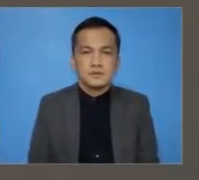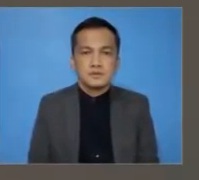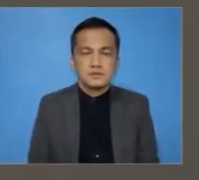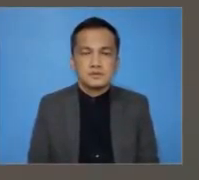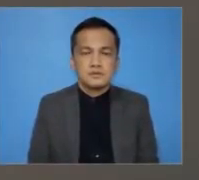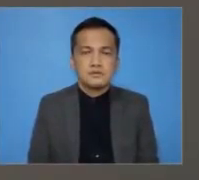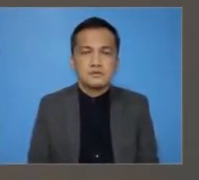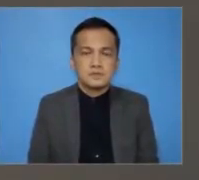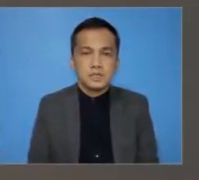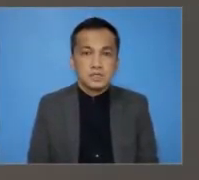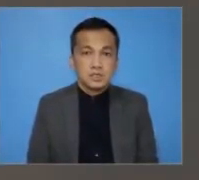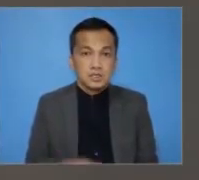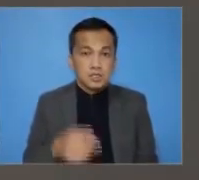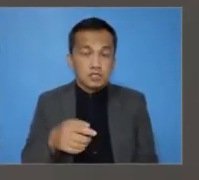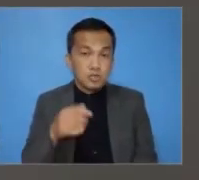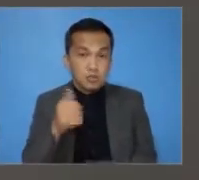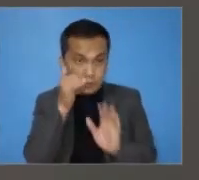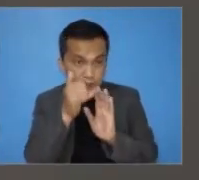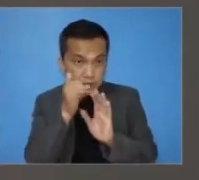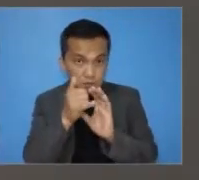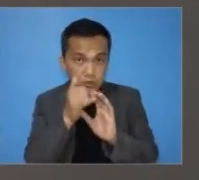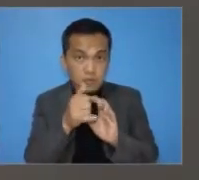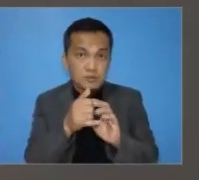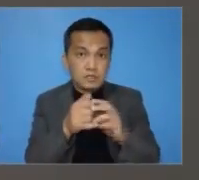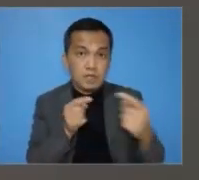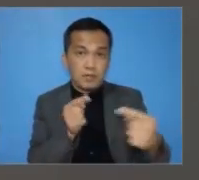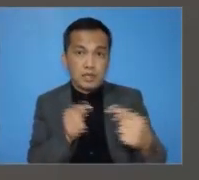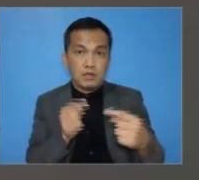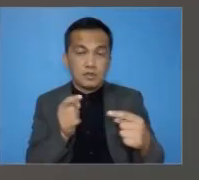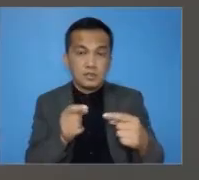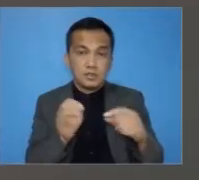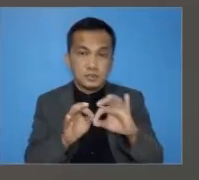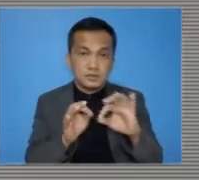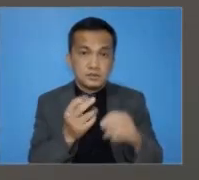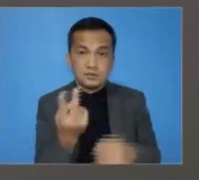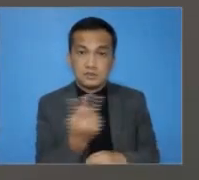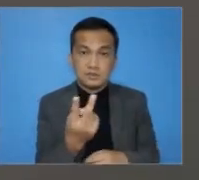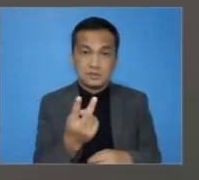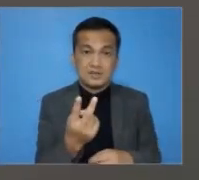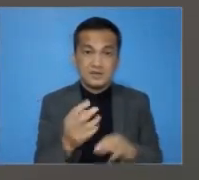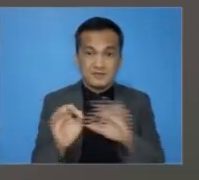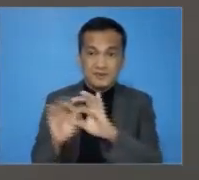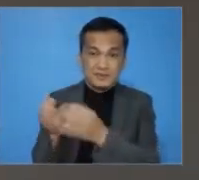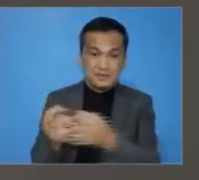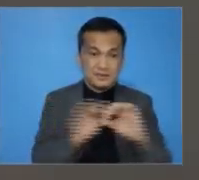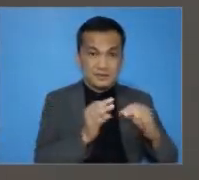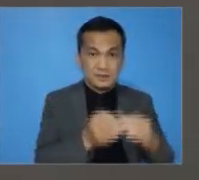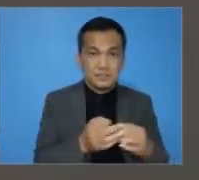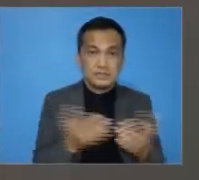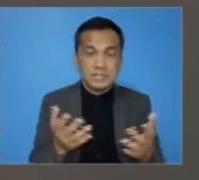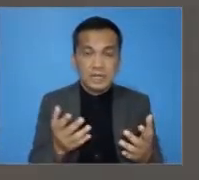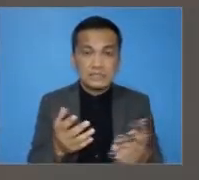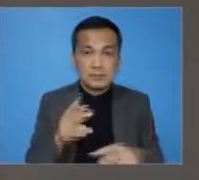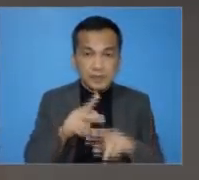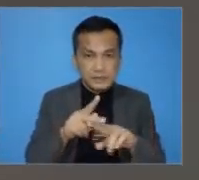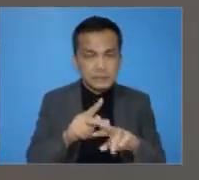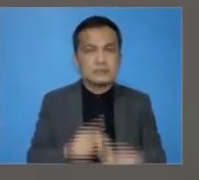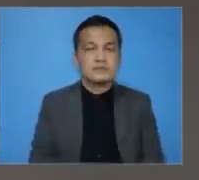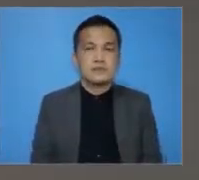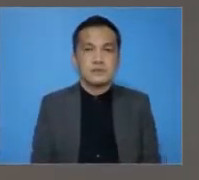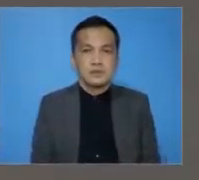Huli sa video, ang pagtatalo ng dalawang pamilya sa barangay Don Pedro, Malasiki, Pangasinan. Maya-maya